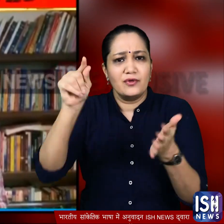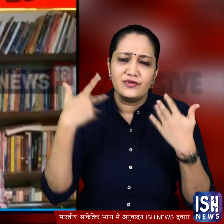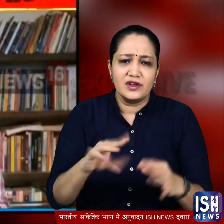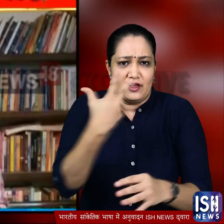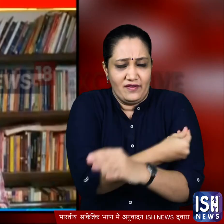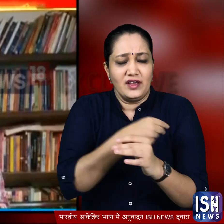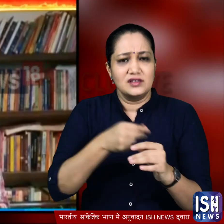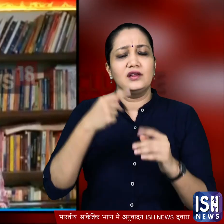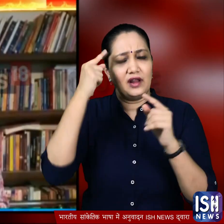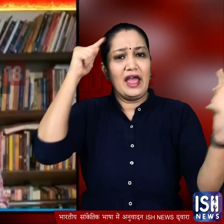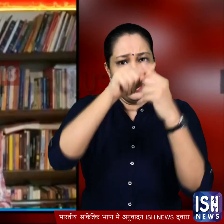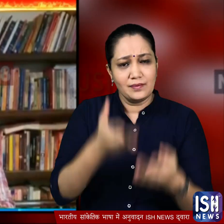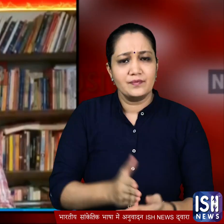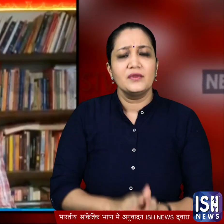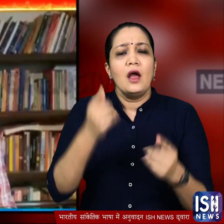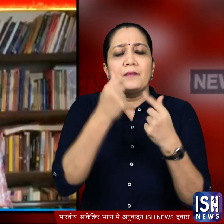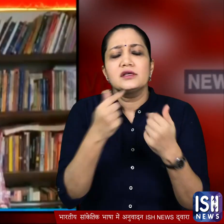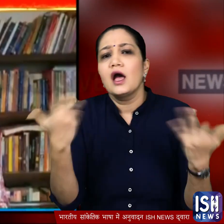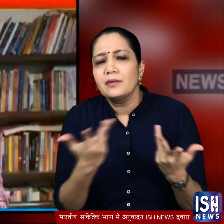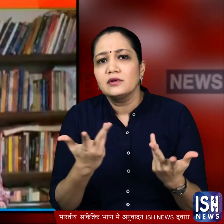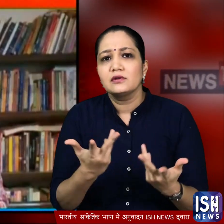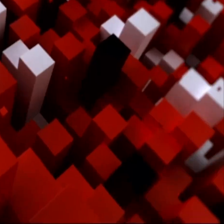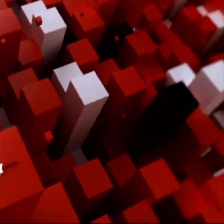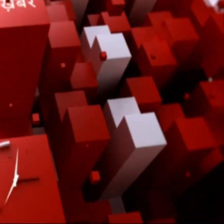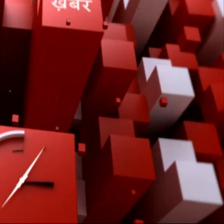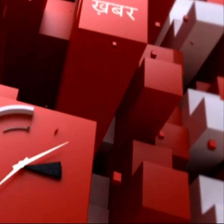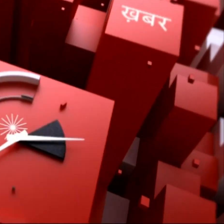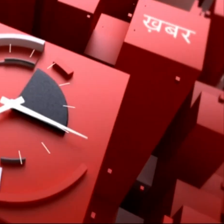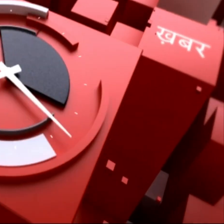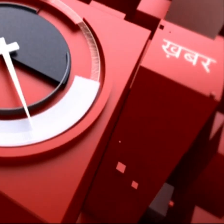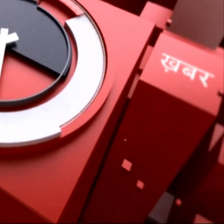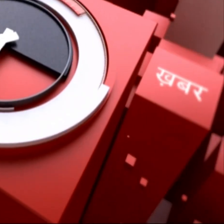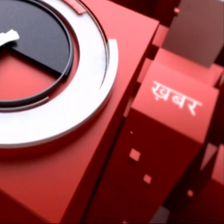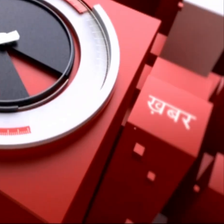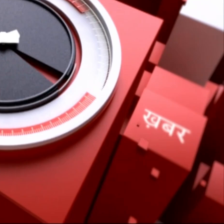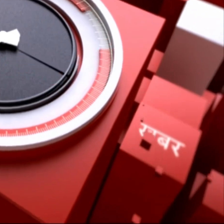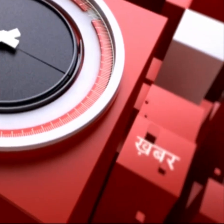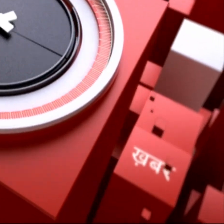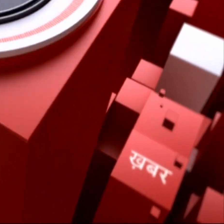सरकार ने रखा था वैक्सीन टीकाकरण के लिए, उस पैसे का क्या हुआ?